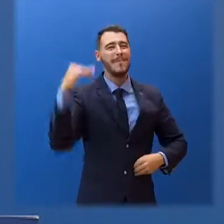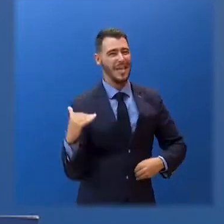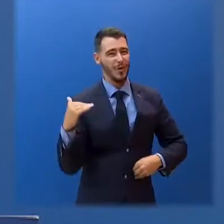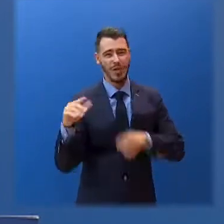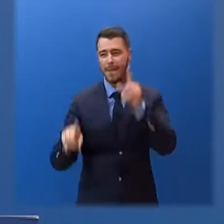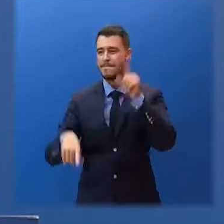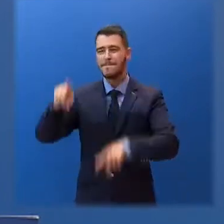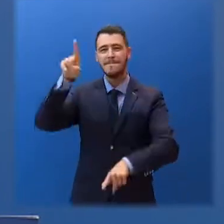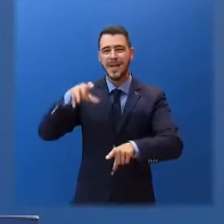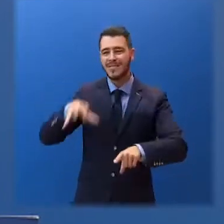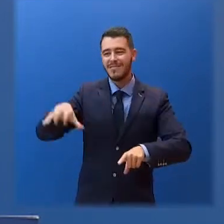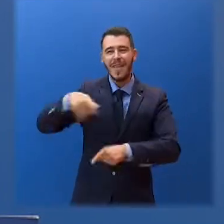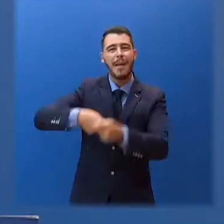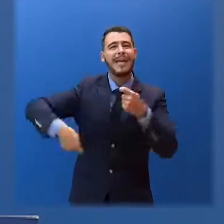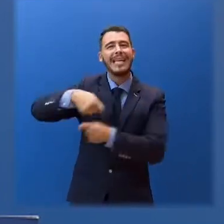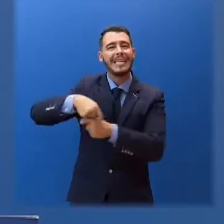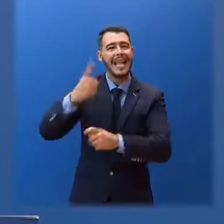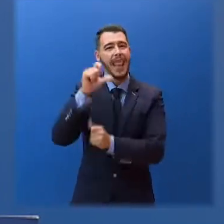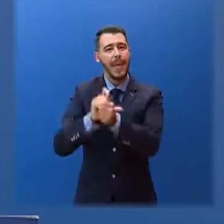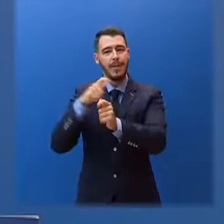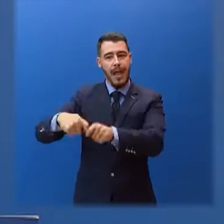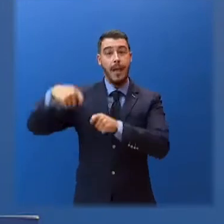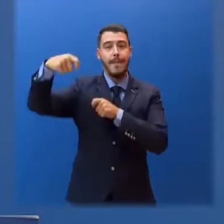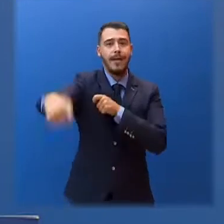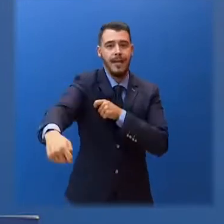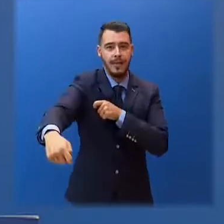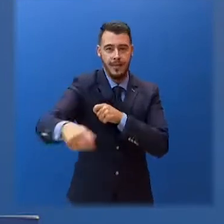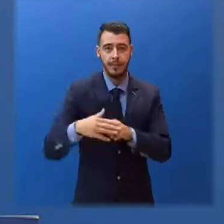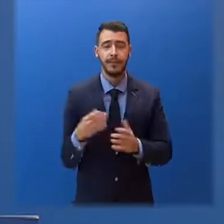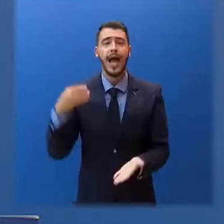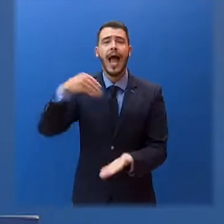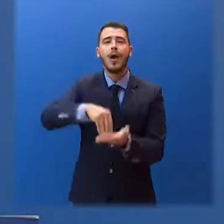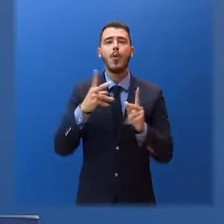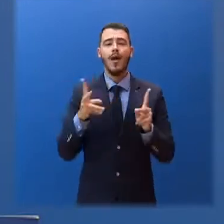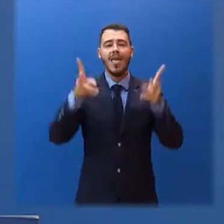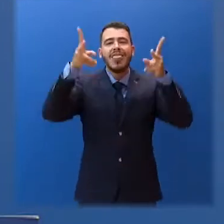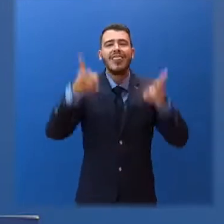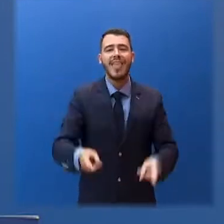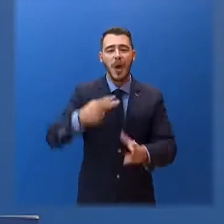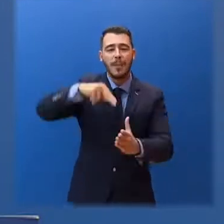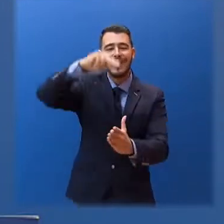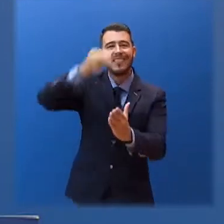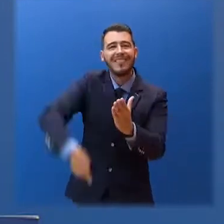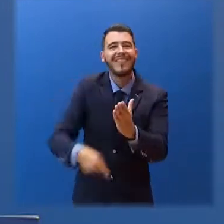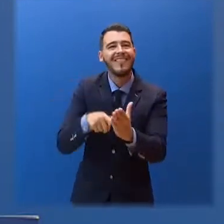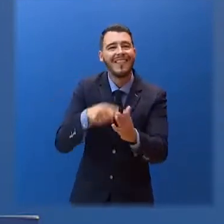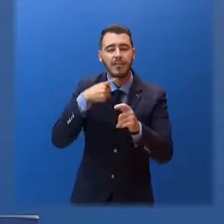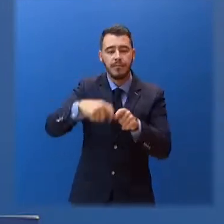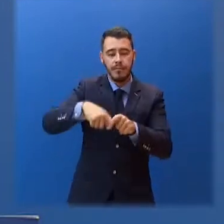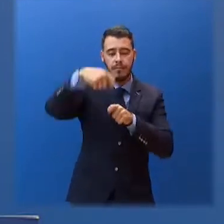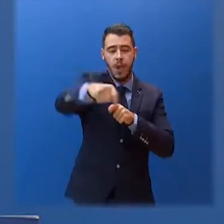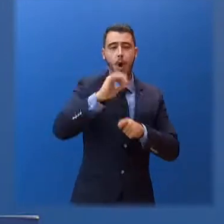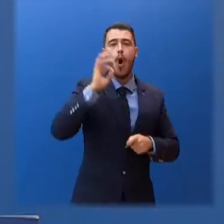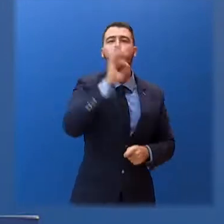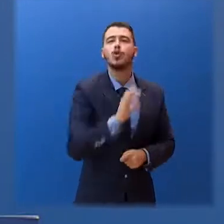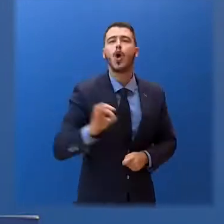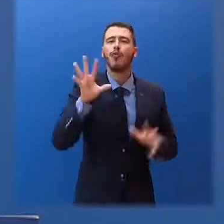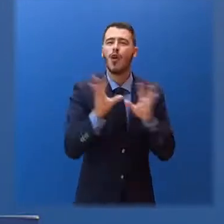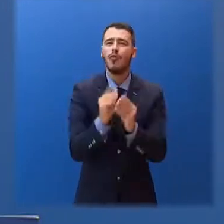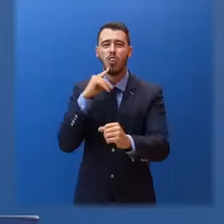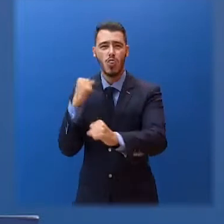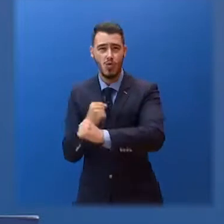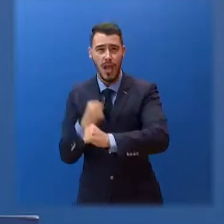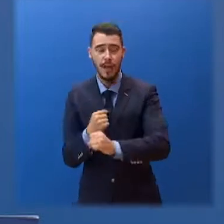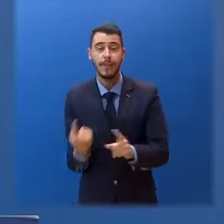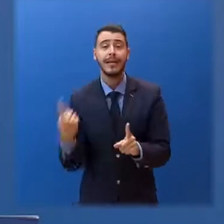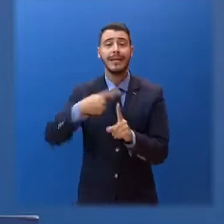μήνα. Επεκτείνεται η δυνατότητα αναστολής συμβάσεων εργασίας και για τον Οκτώβριο, καθώς και η εφαρμογή του προγράμματος